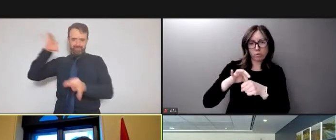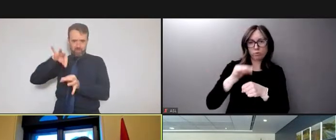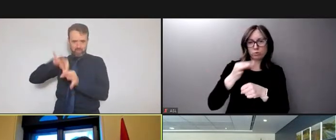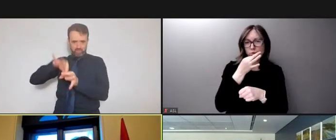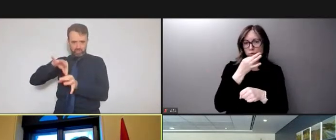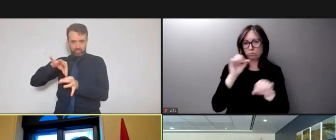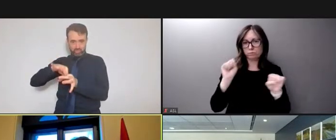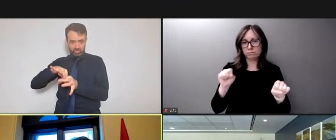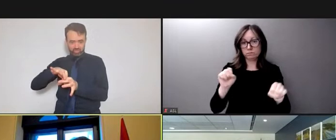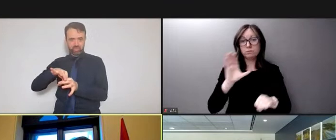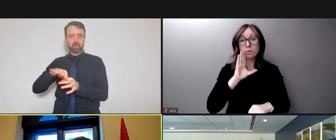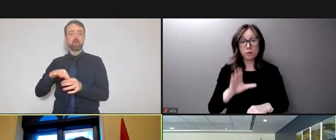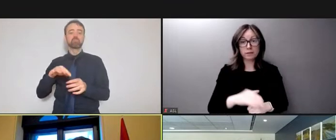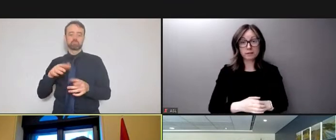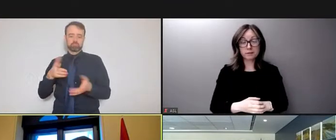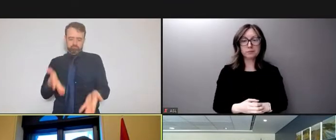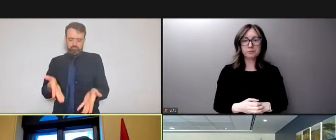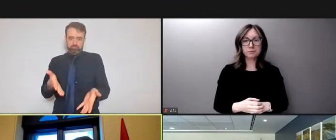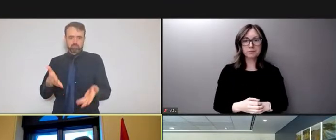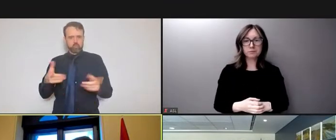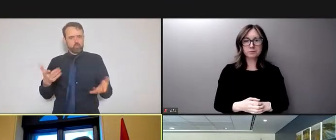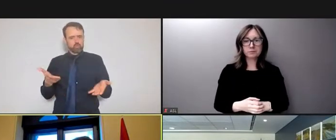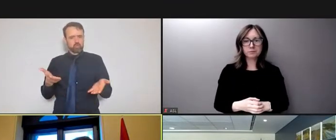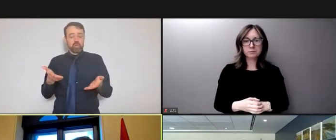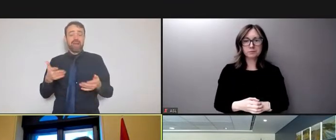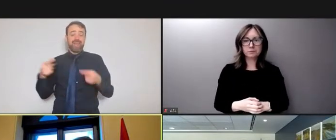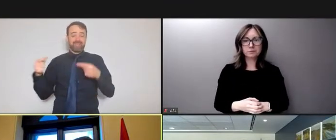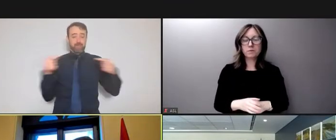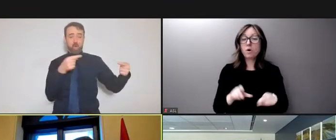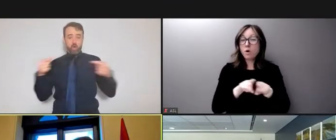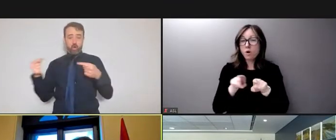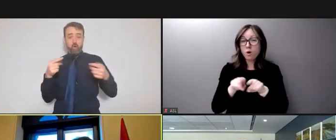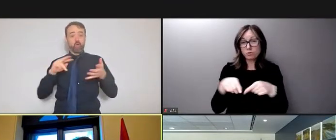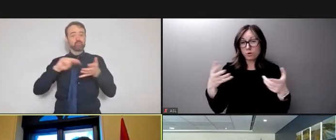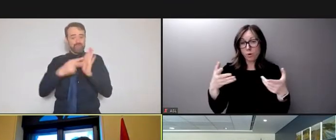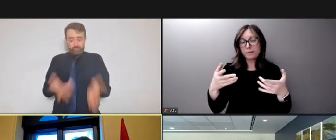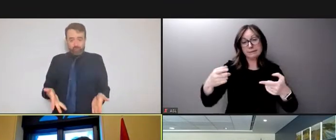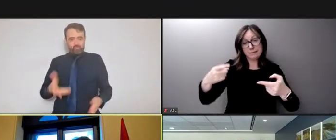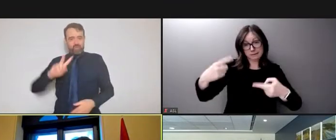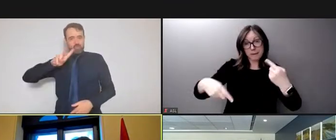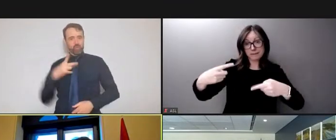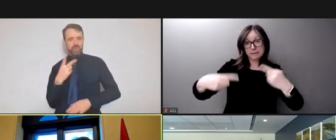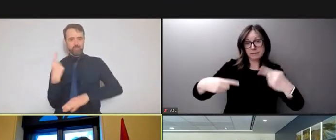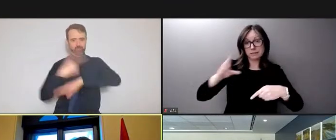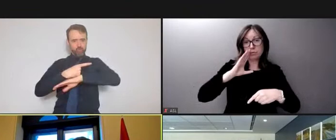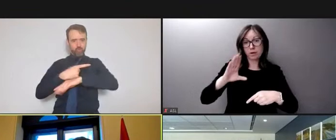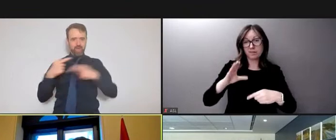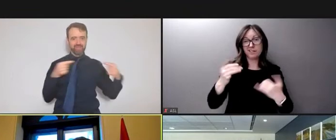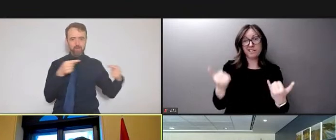aussi une débatte. Aujourd'hui, c'était le temps pour le deuxième jour des débats.